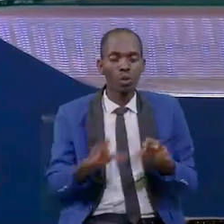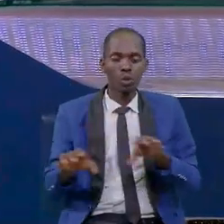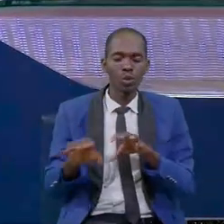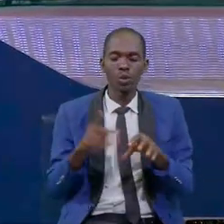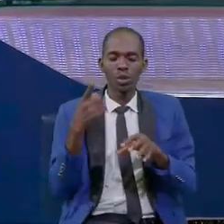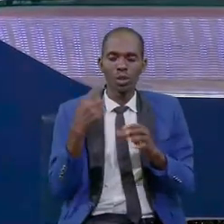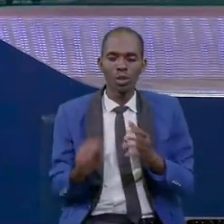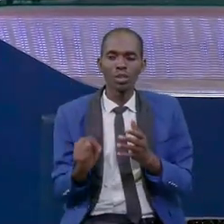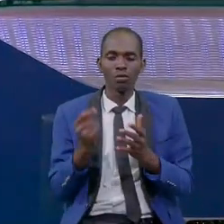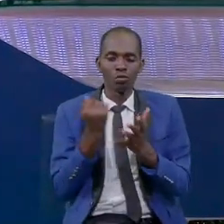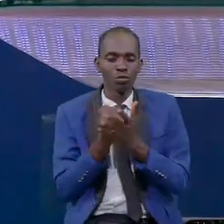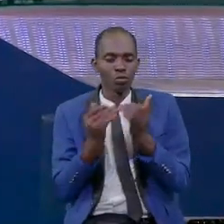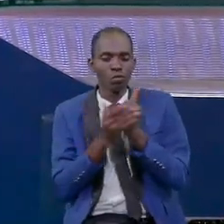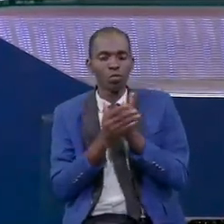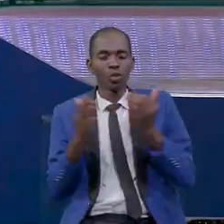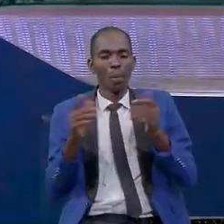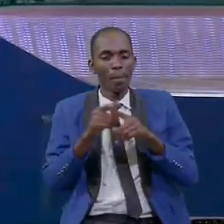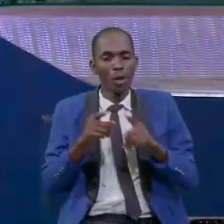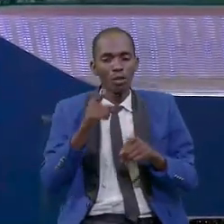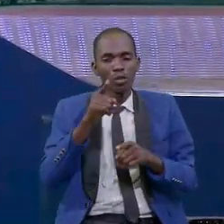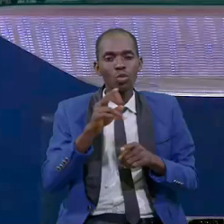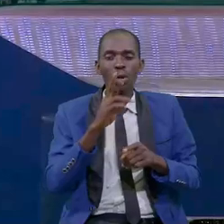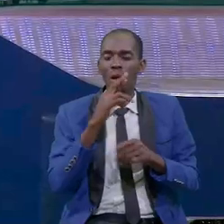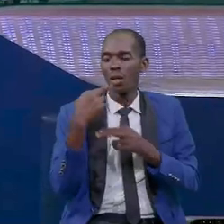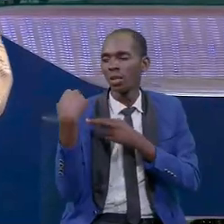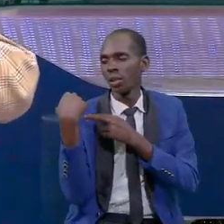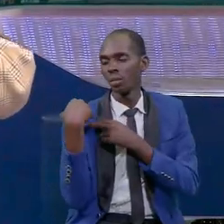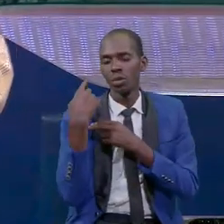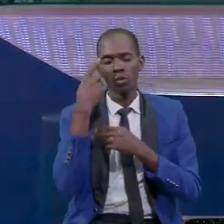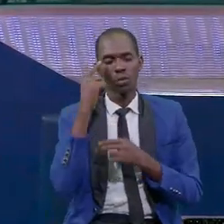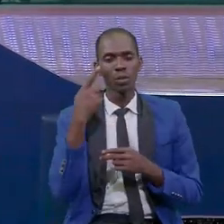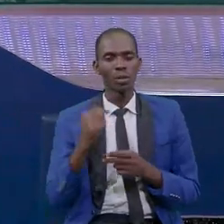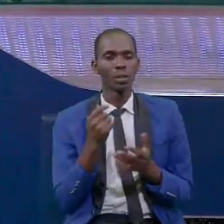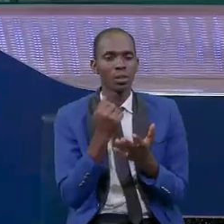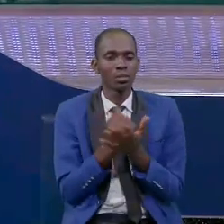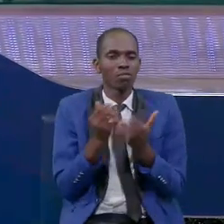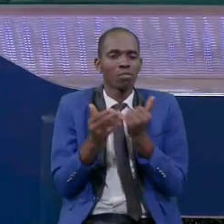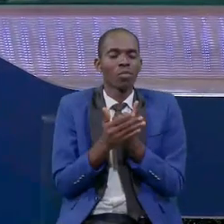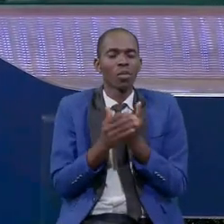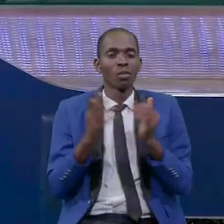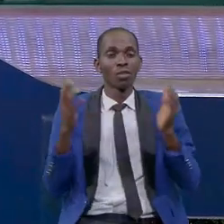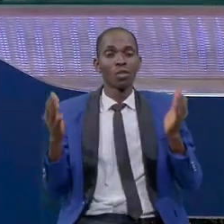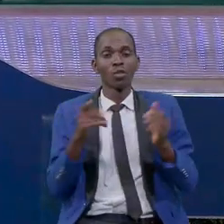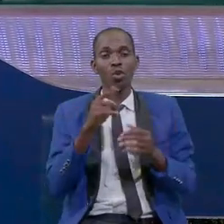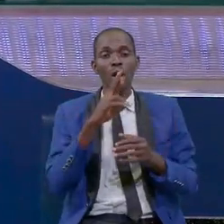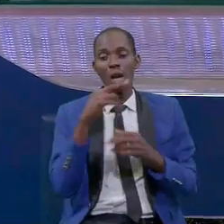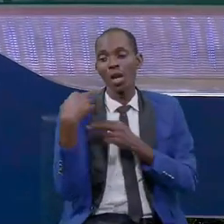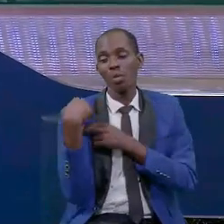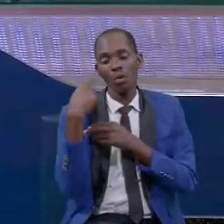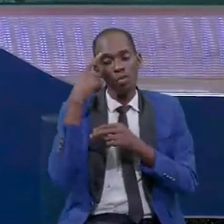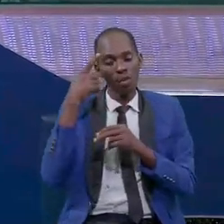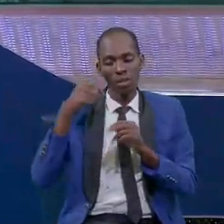Jésus. Mais vous êtes responsable de cela. Vous en êtes responsable. C'est vous qui êtes